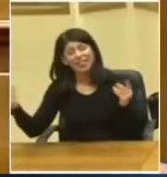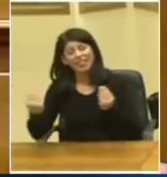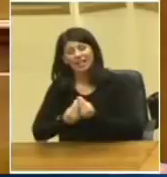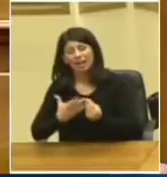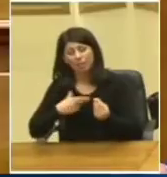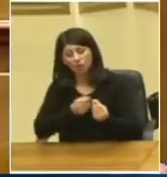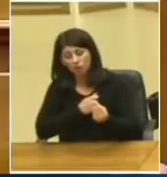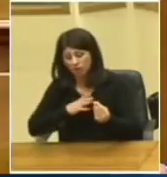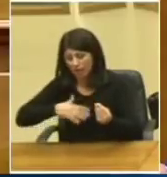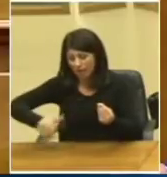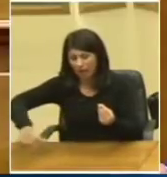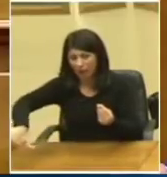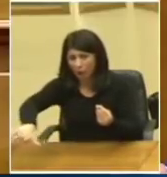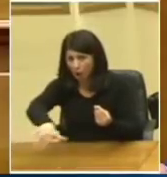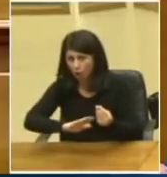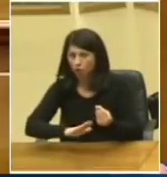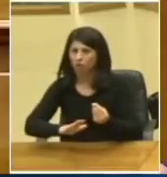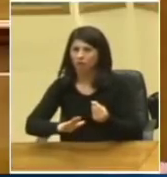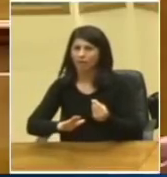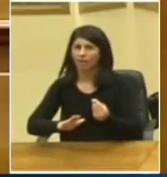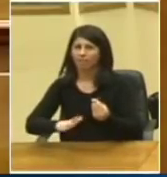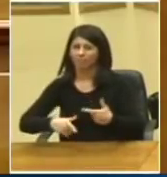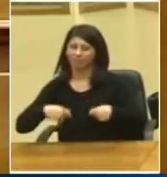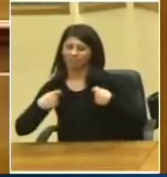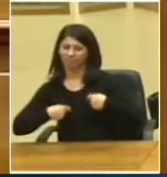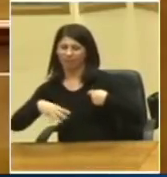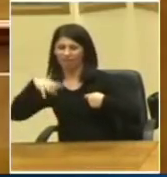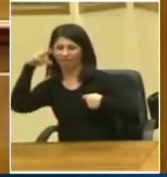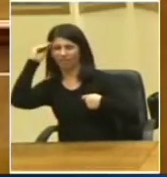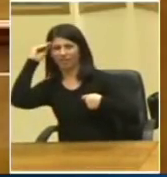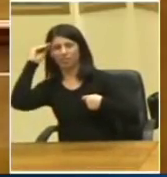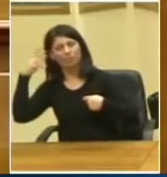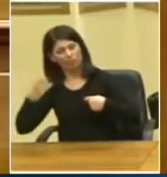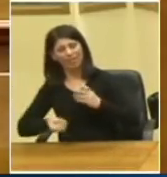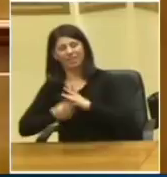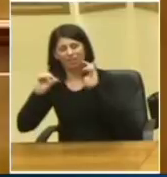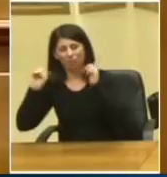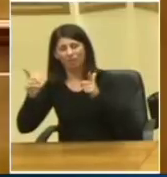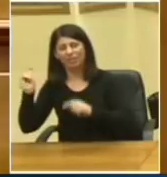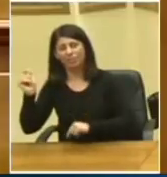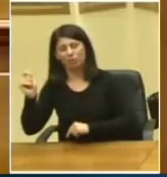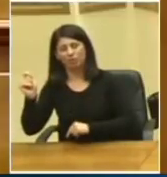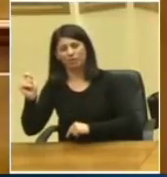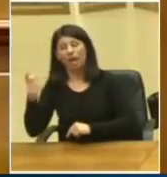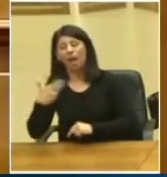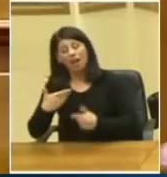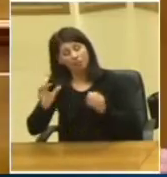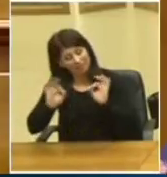στο λαό με την αριστοκρατική αντίληψη που έχει η Νέα Δημοκρατία για την πολιτική. Είμαστε όμως